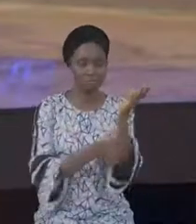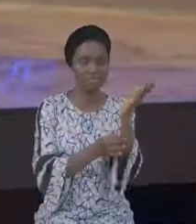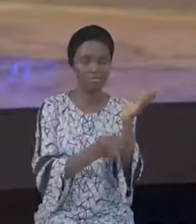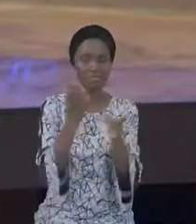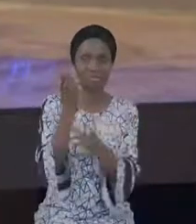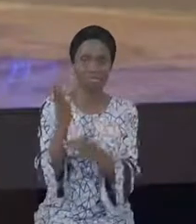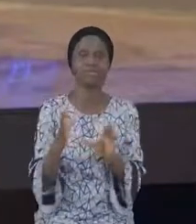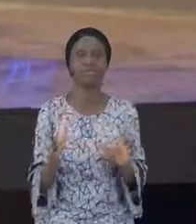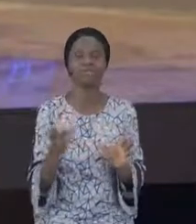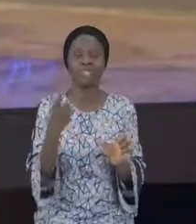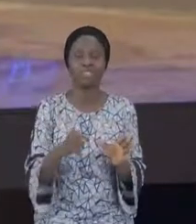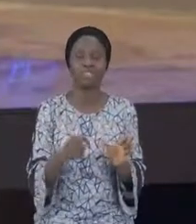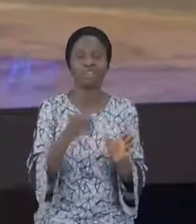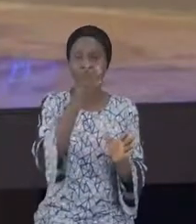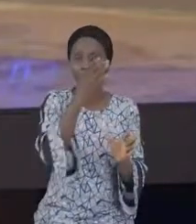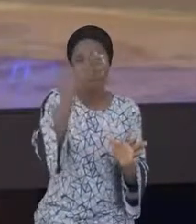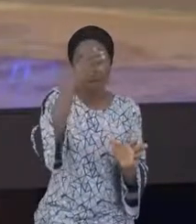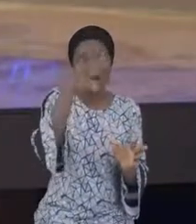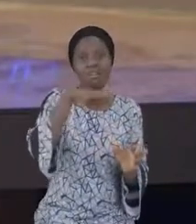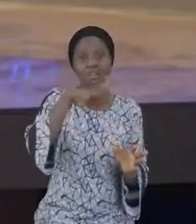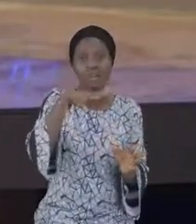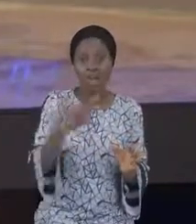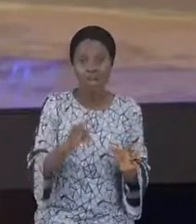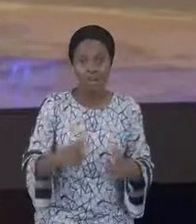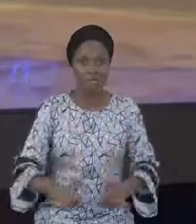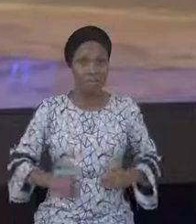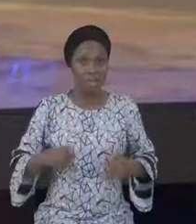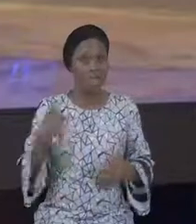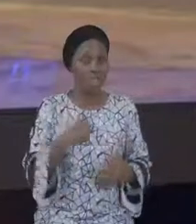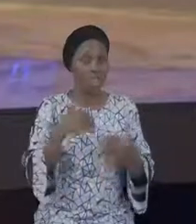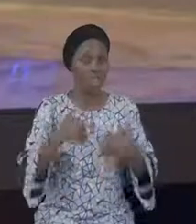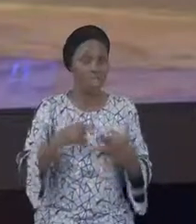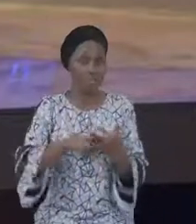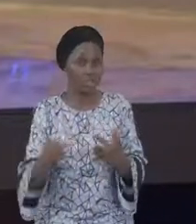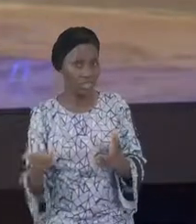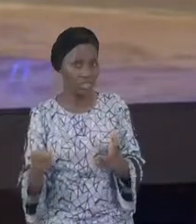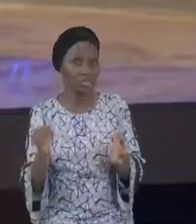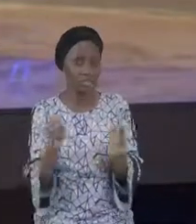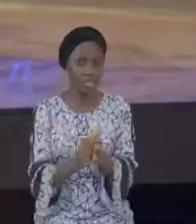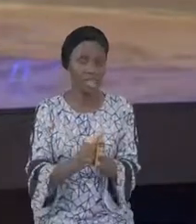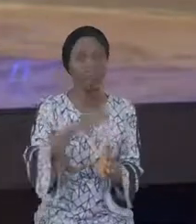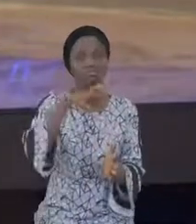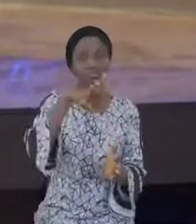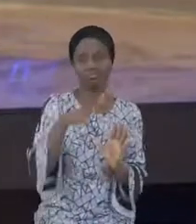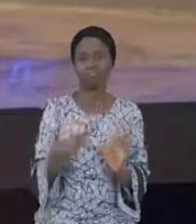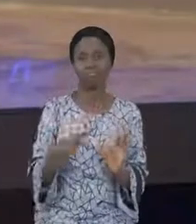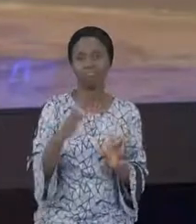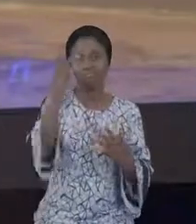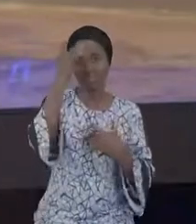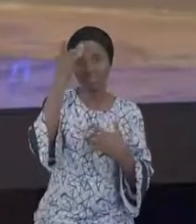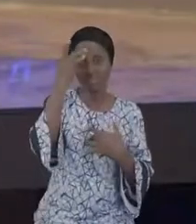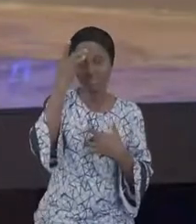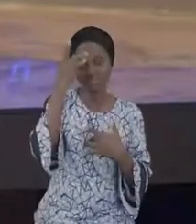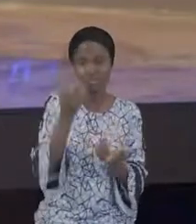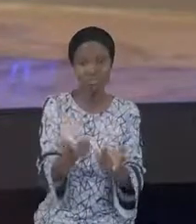corruption de la vie, nous avons échappé à cette corruption. La maladie vient corrompre